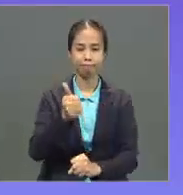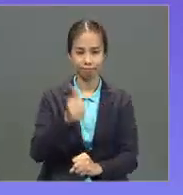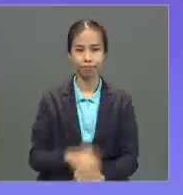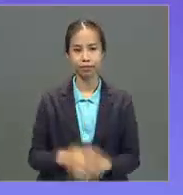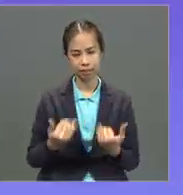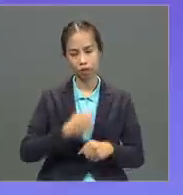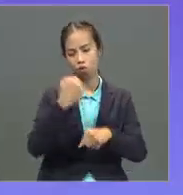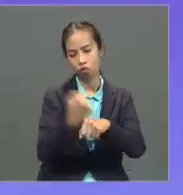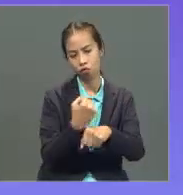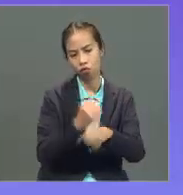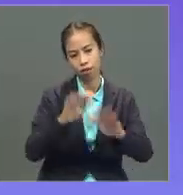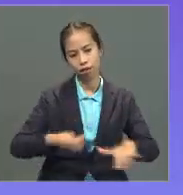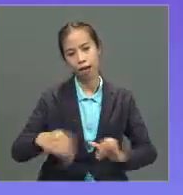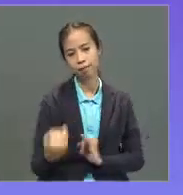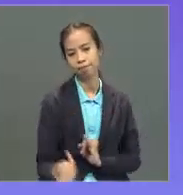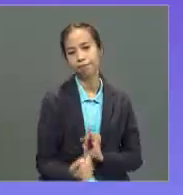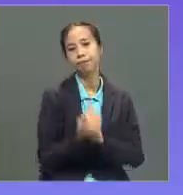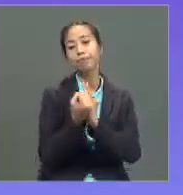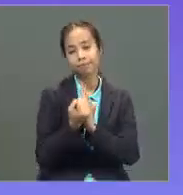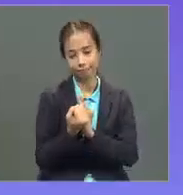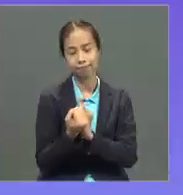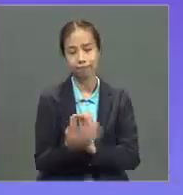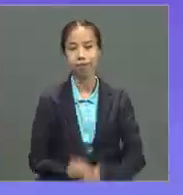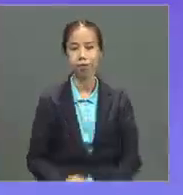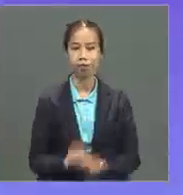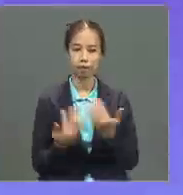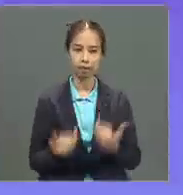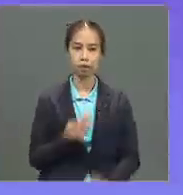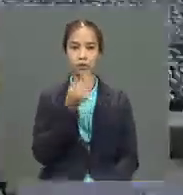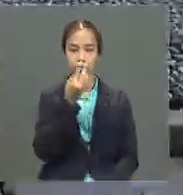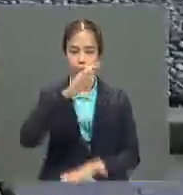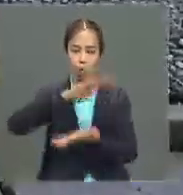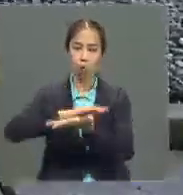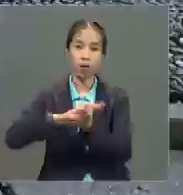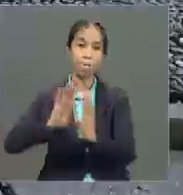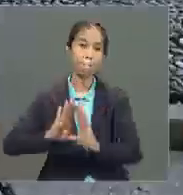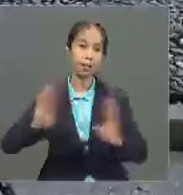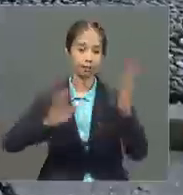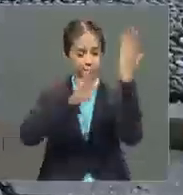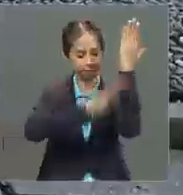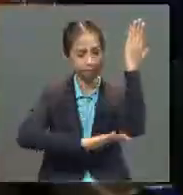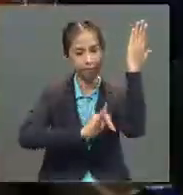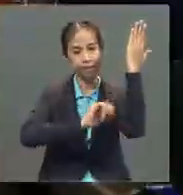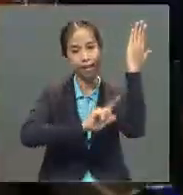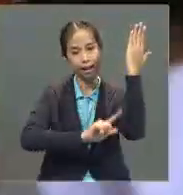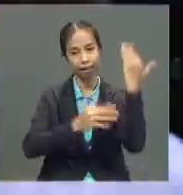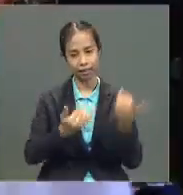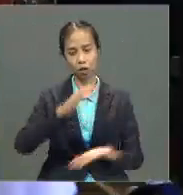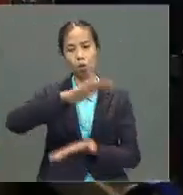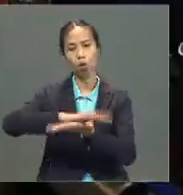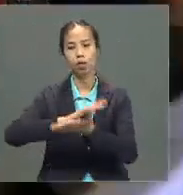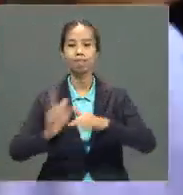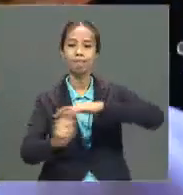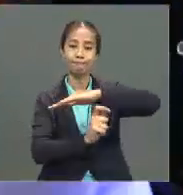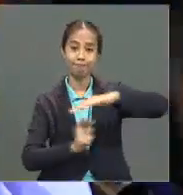รียกว่าฝึกจนเป็นนิสัยเป็นไปแล้วนะคะพาไปดูบรรยากาศการเปิดเรียนค่ะอย่างที่จังหวัดยะลาเนี่ยที่โรงเรียนอนุบาลยะลาเ